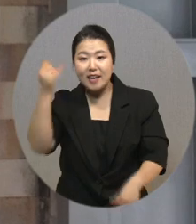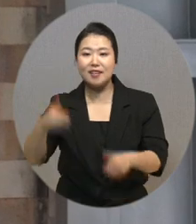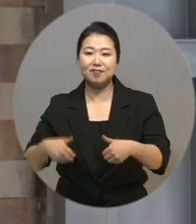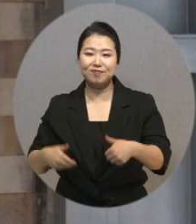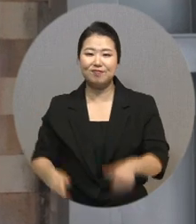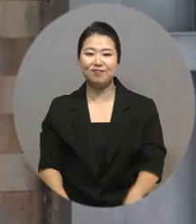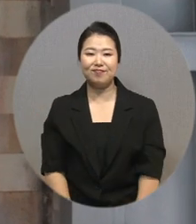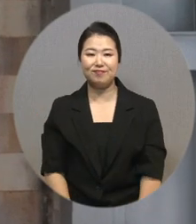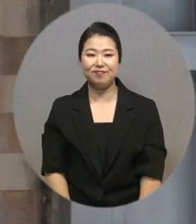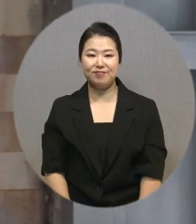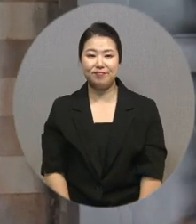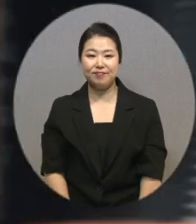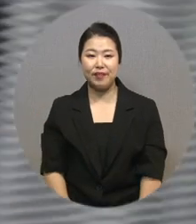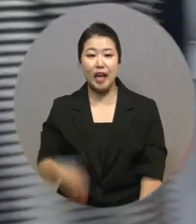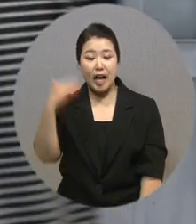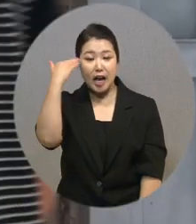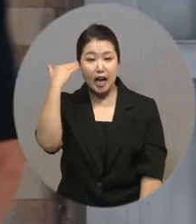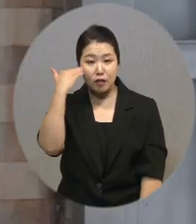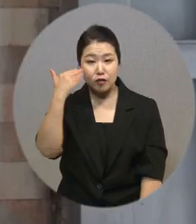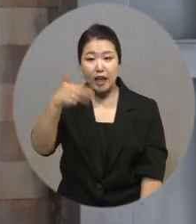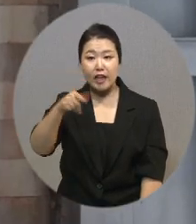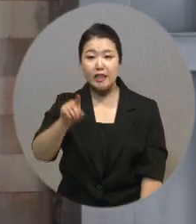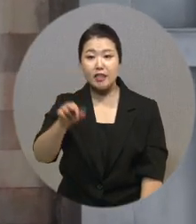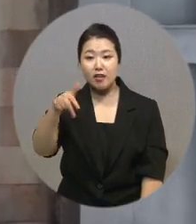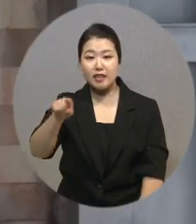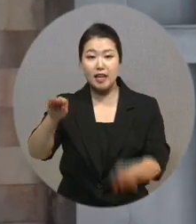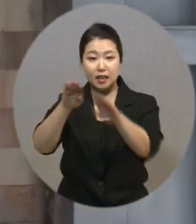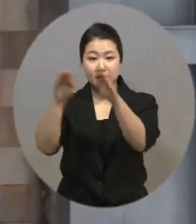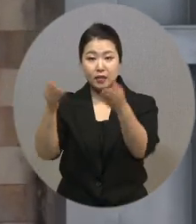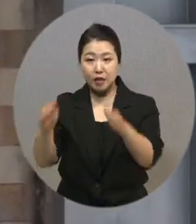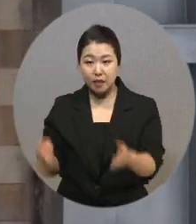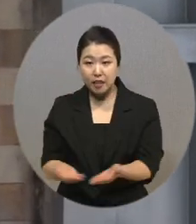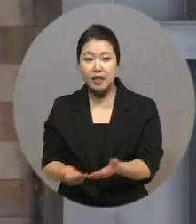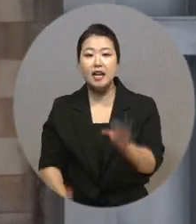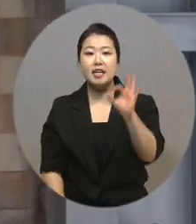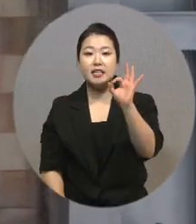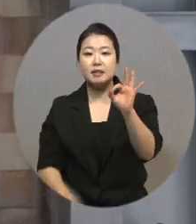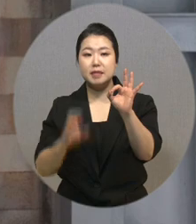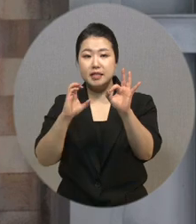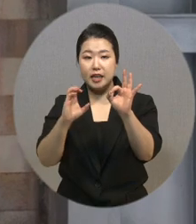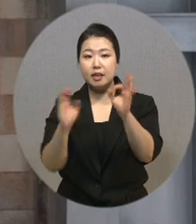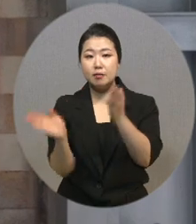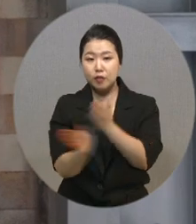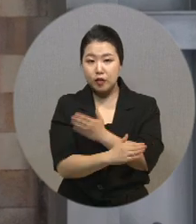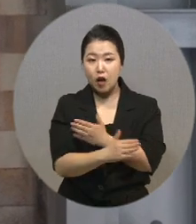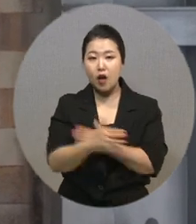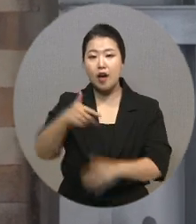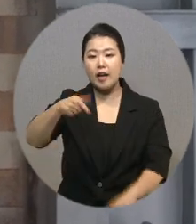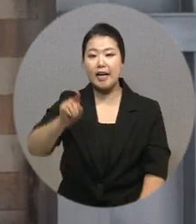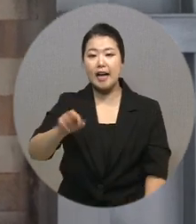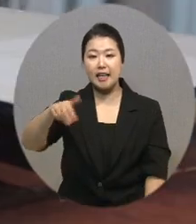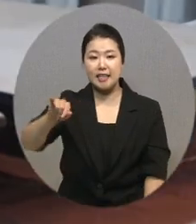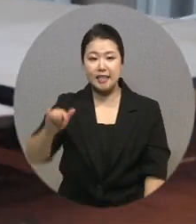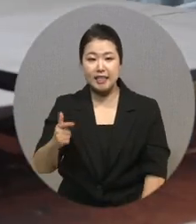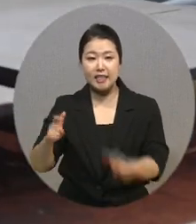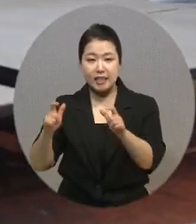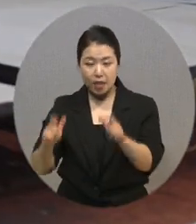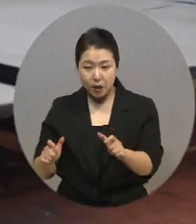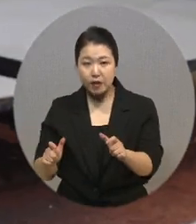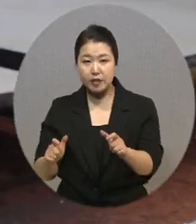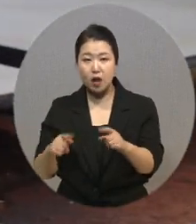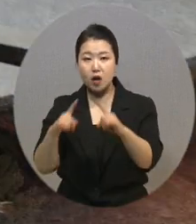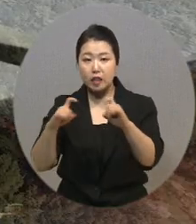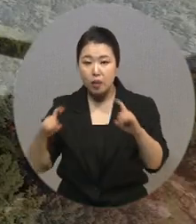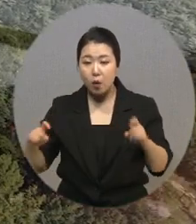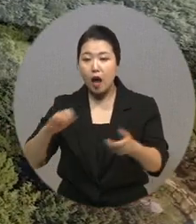있습니다 한국의 청자는 10세기 때부터 진 귀와 굽는 가마에서